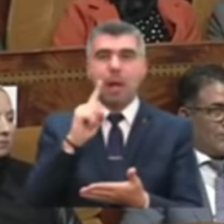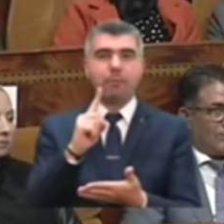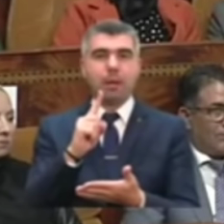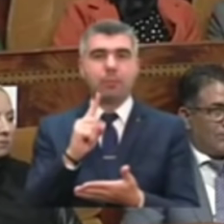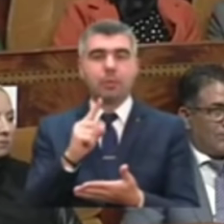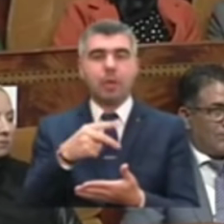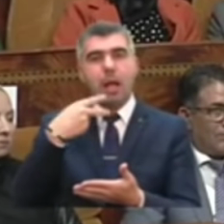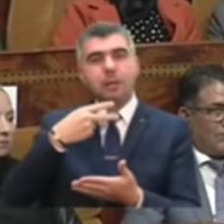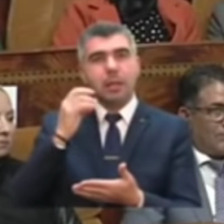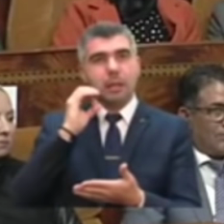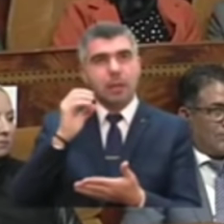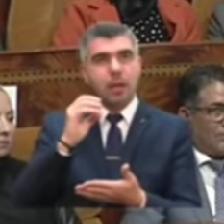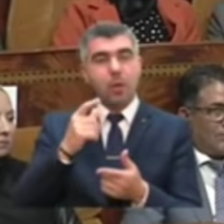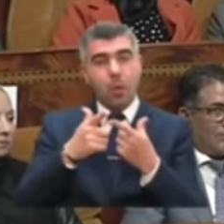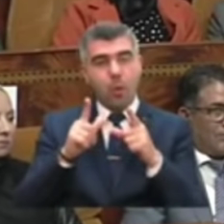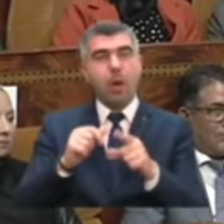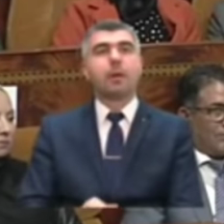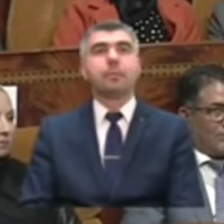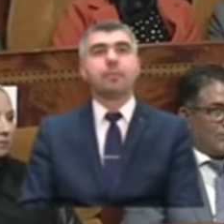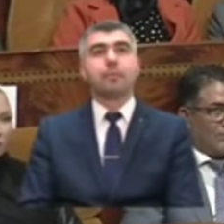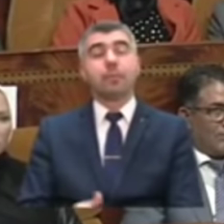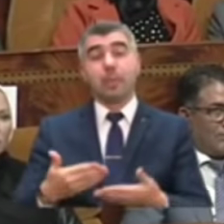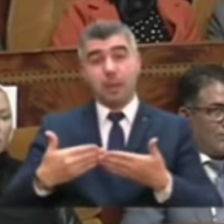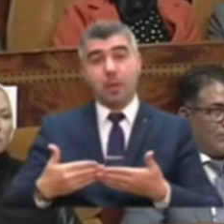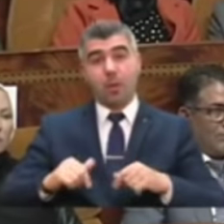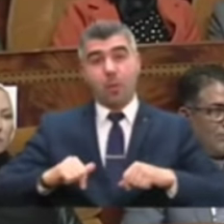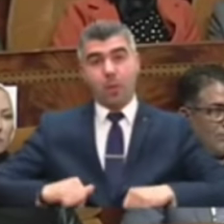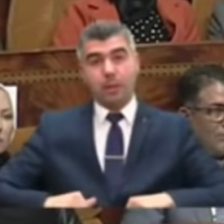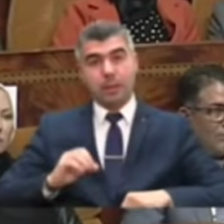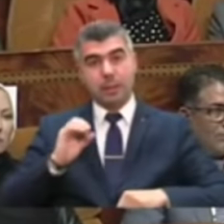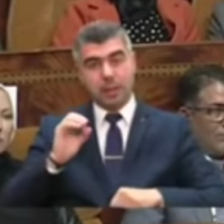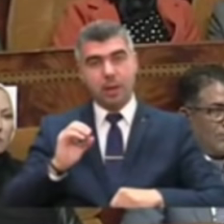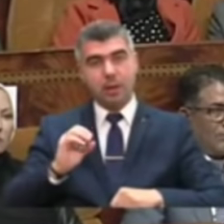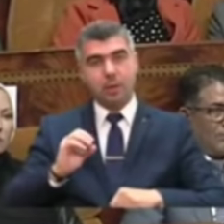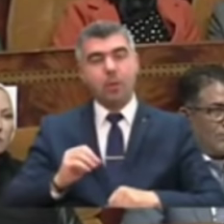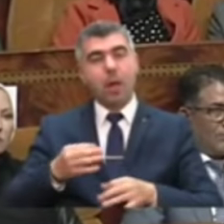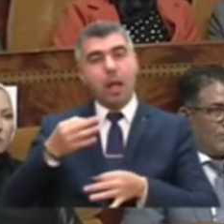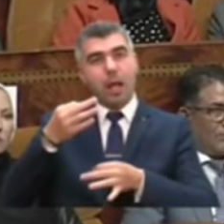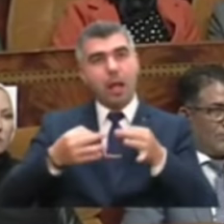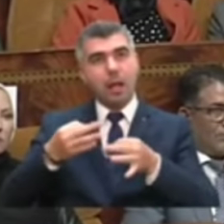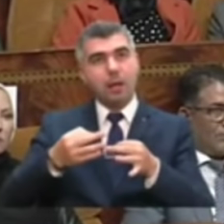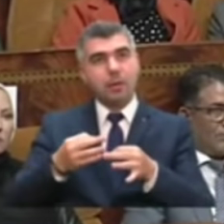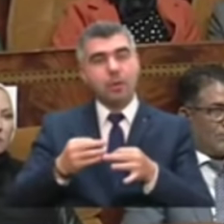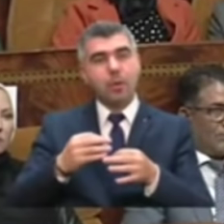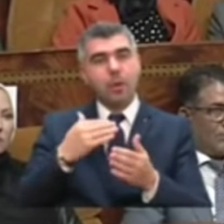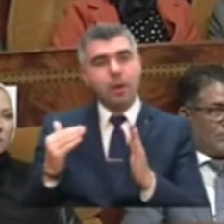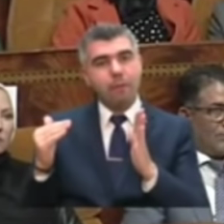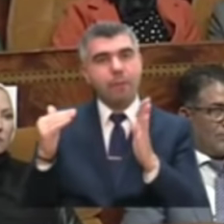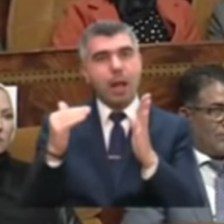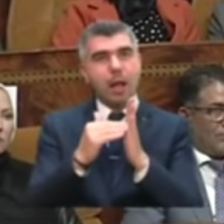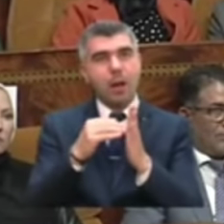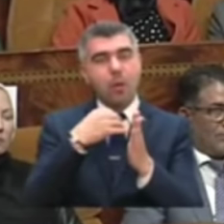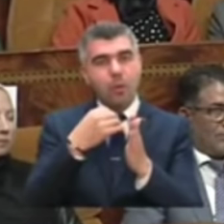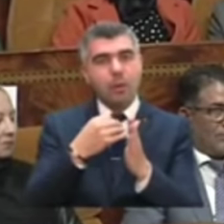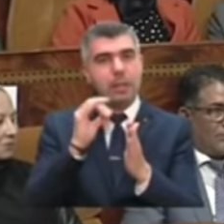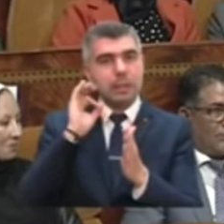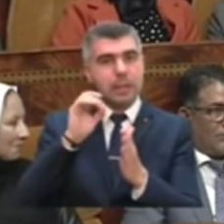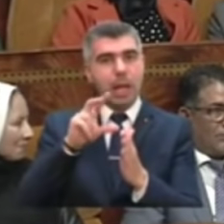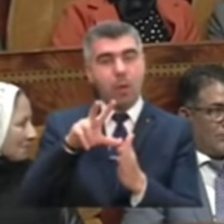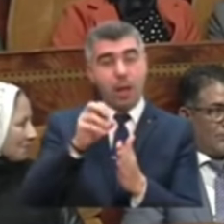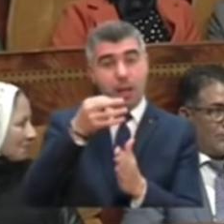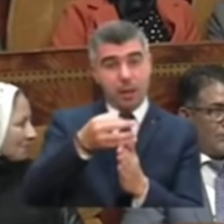القبة الموقرة. وأنا كنتمنى من السيد الوزير الصديق والأخ العزيز السي وهبي اللي بشرنا مؤخرا أنه كيعرف الريحة ديال التقاشر ديال المغاربة، أنه